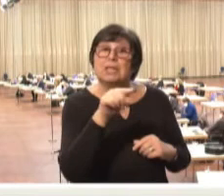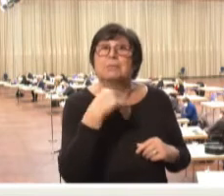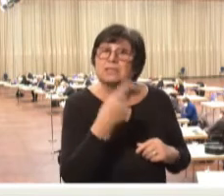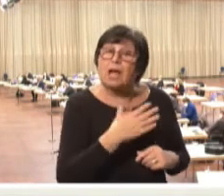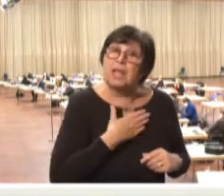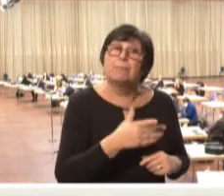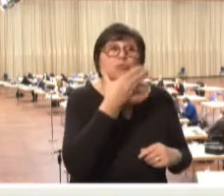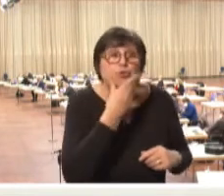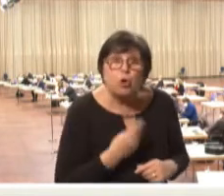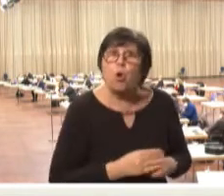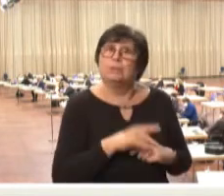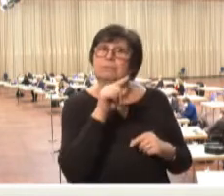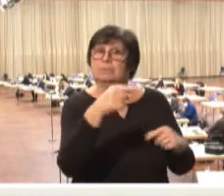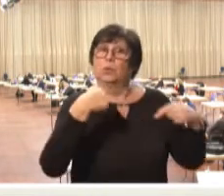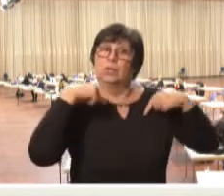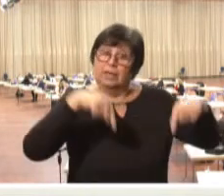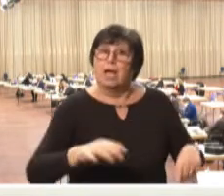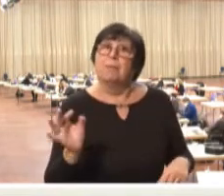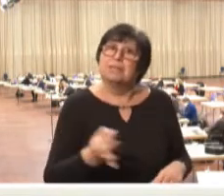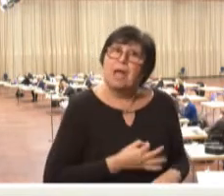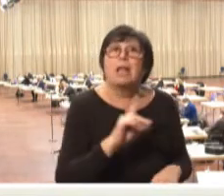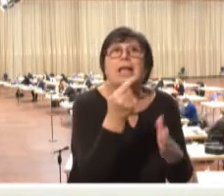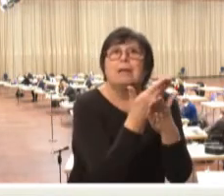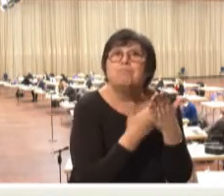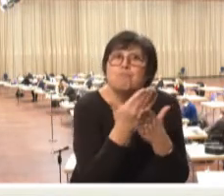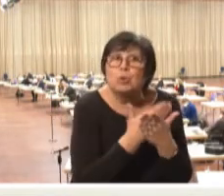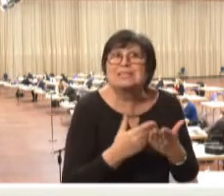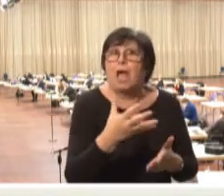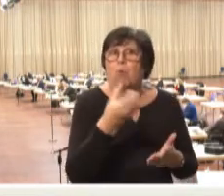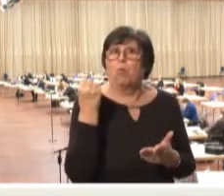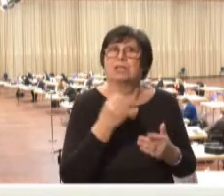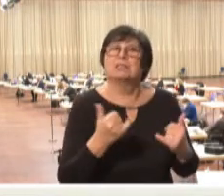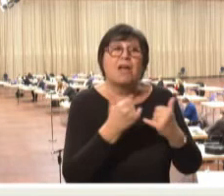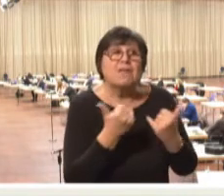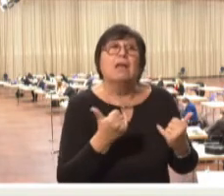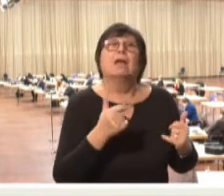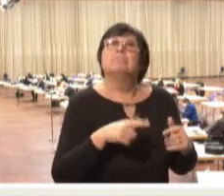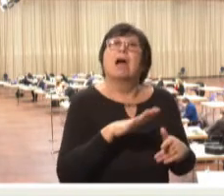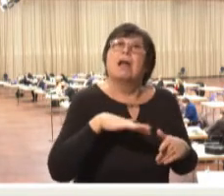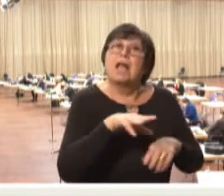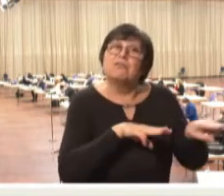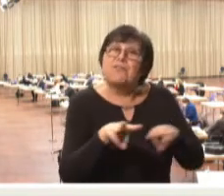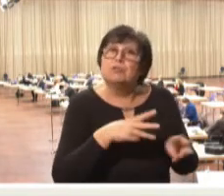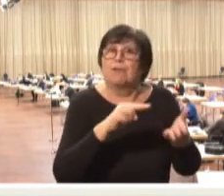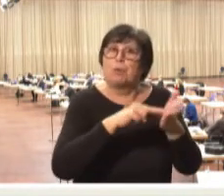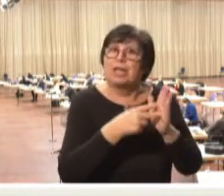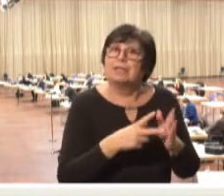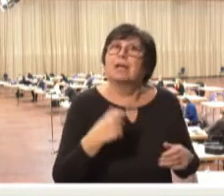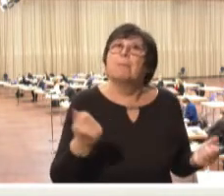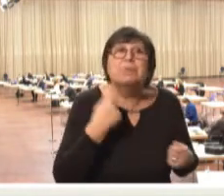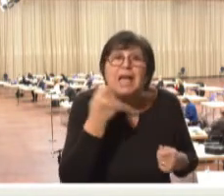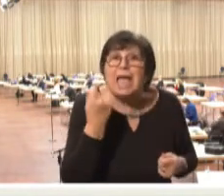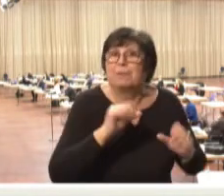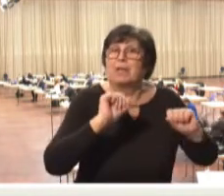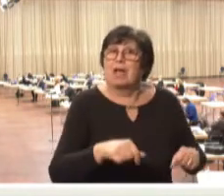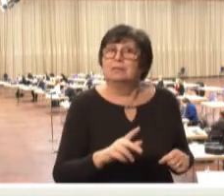ist schön, dass du dir bei uns im Saarland im Muster hilfst, wie man erfolgreiche Landwirtschaftspolitik betreiben will. Indem